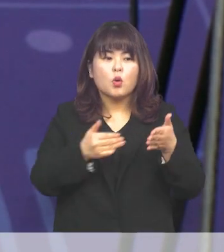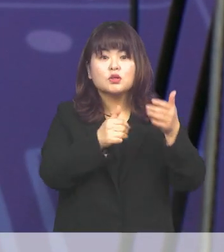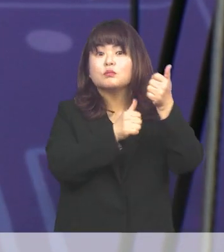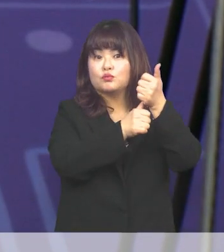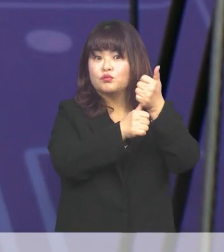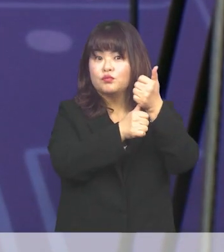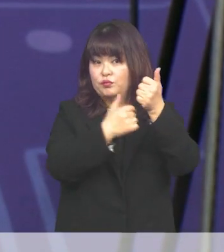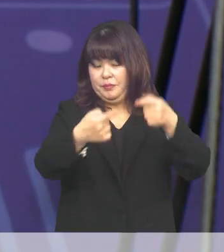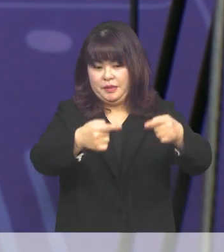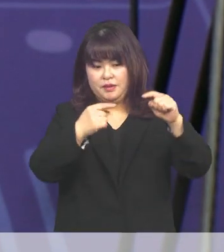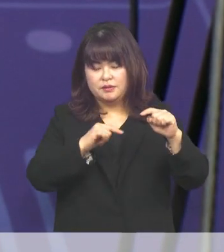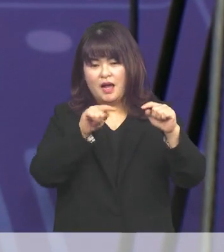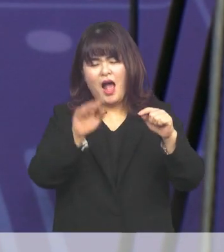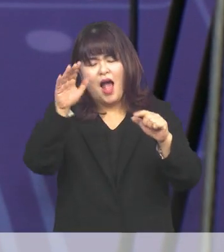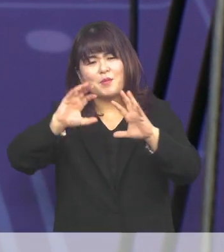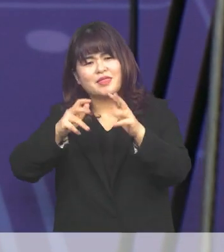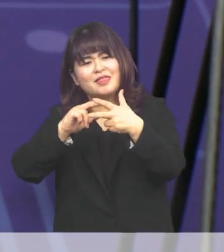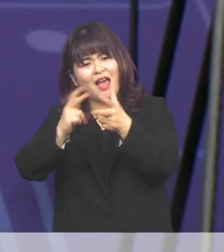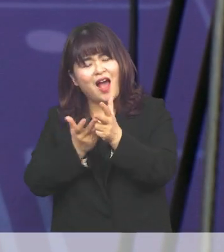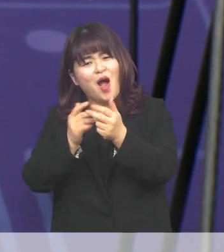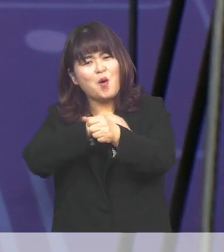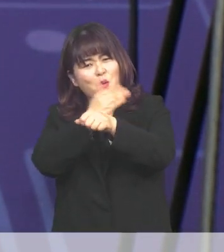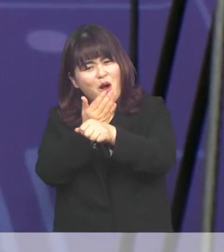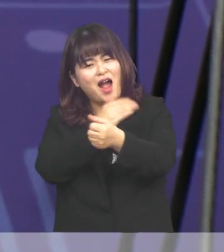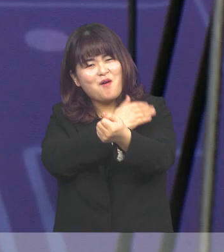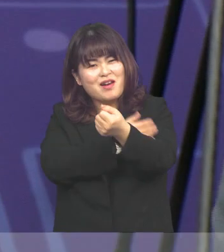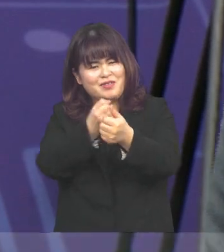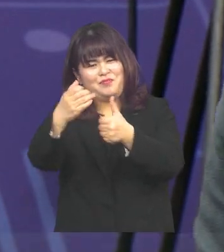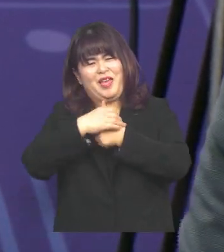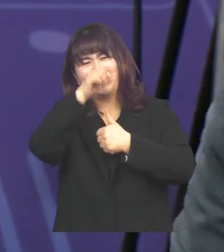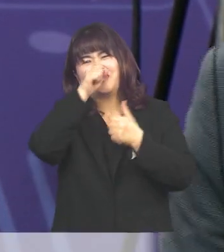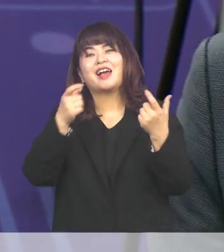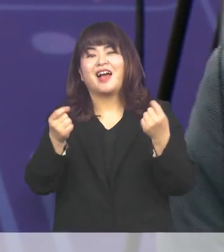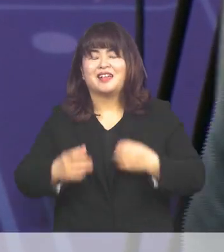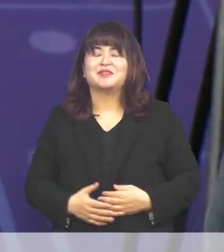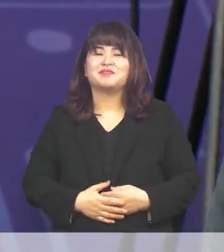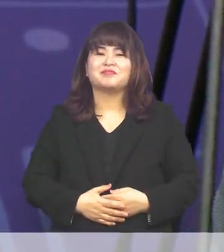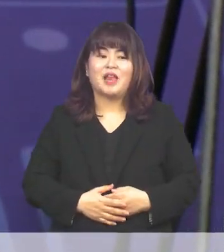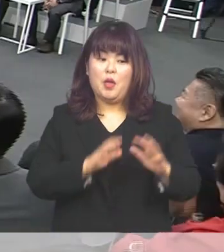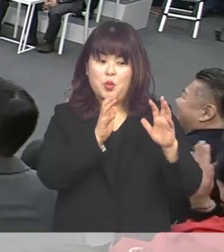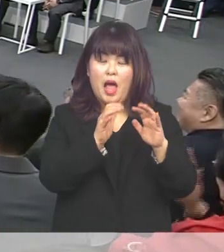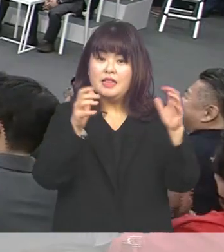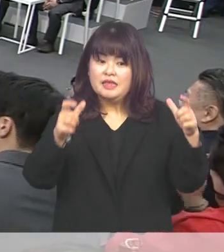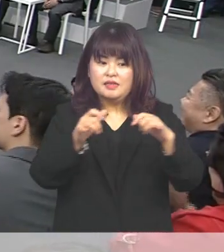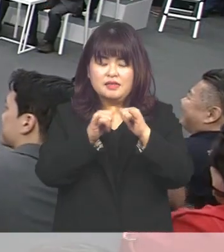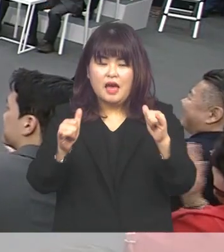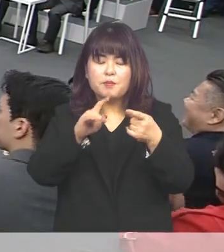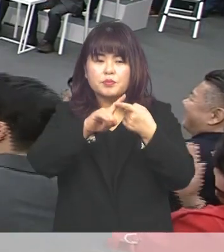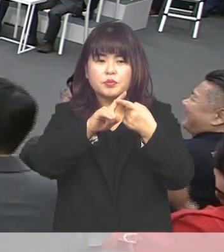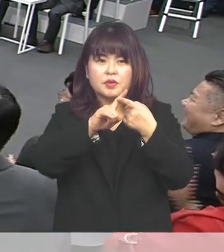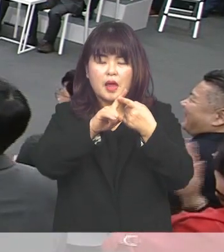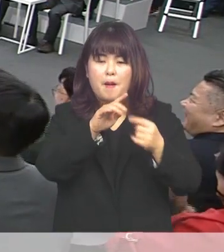산단 심의권은 이제 승인권자의 우리한테 넘겨주십시오. 토론 후에 참석한 시민들의 반도체